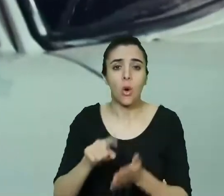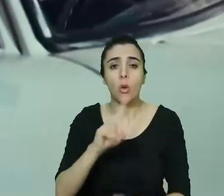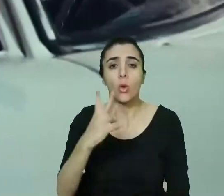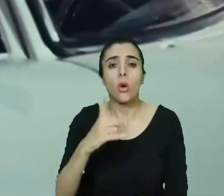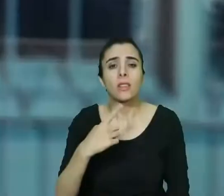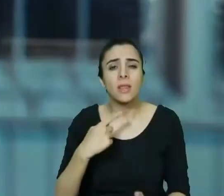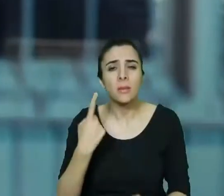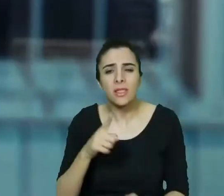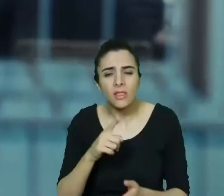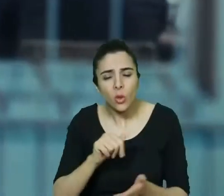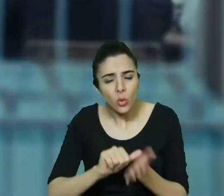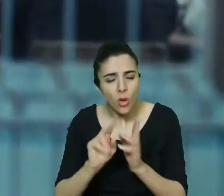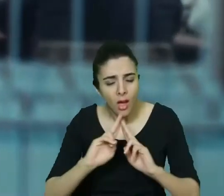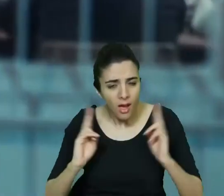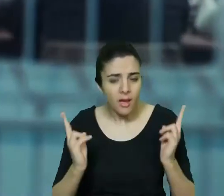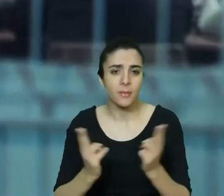14 masumu pak,